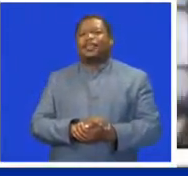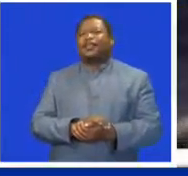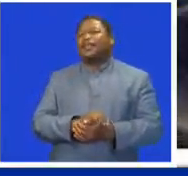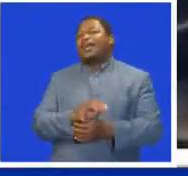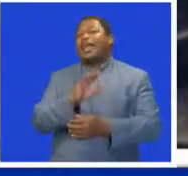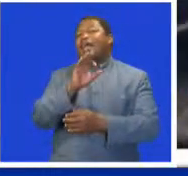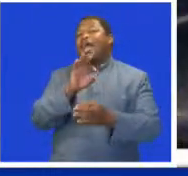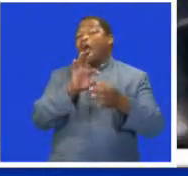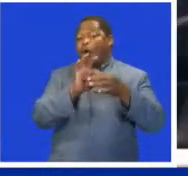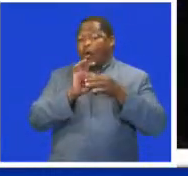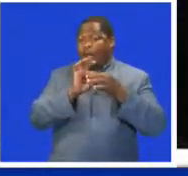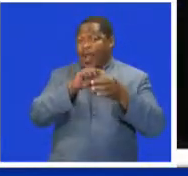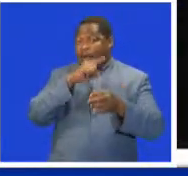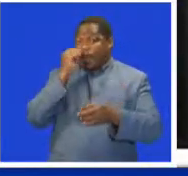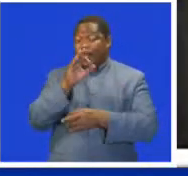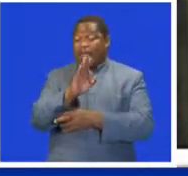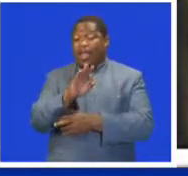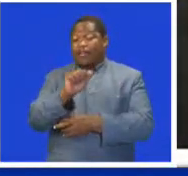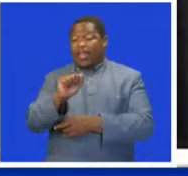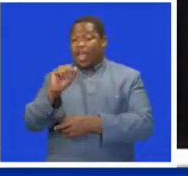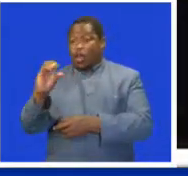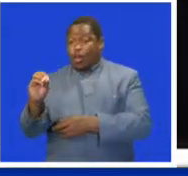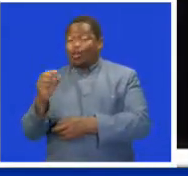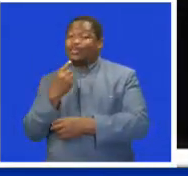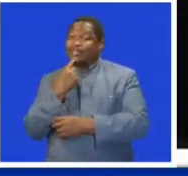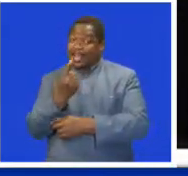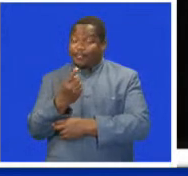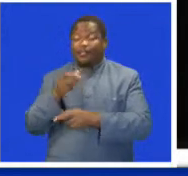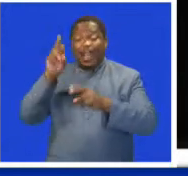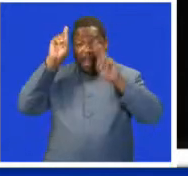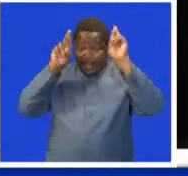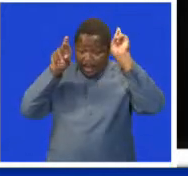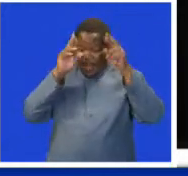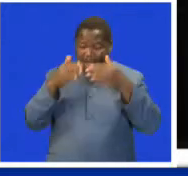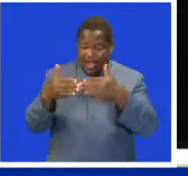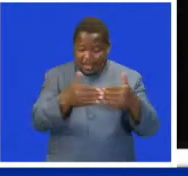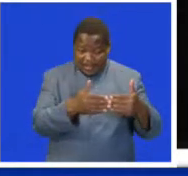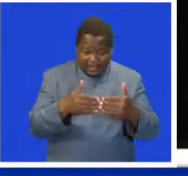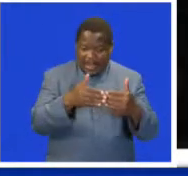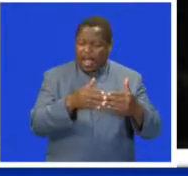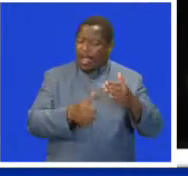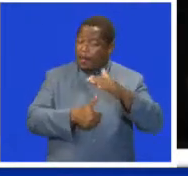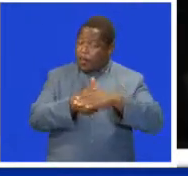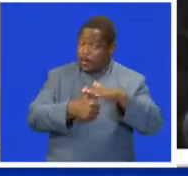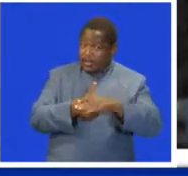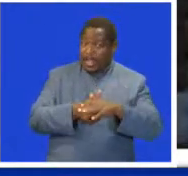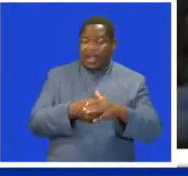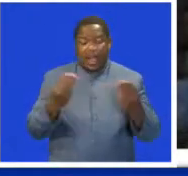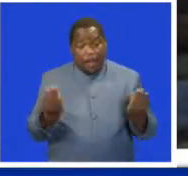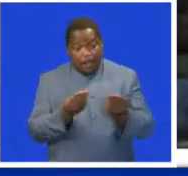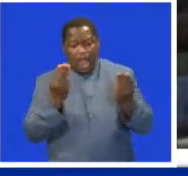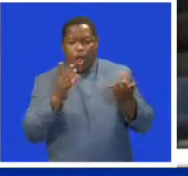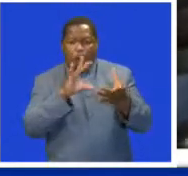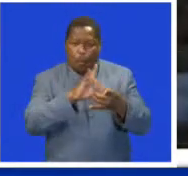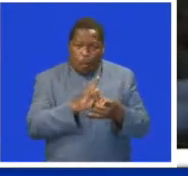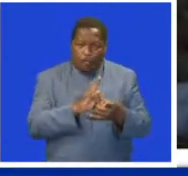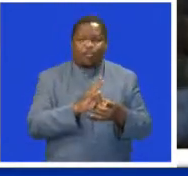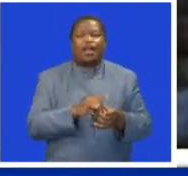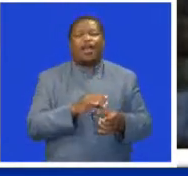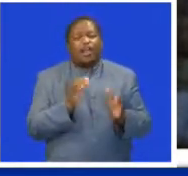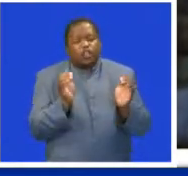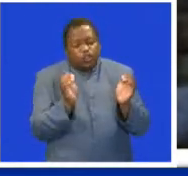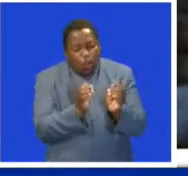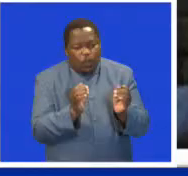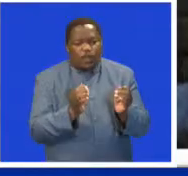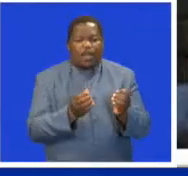Agriculture Organization ithi kufuya bologwaja kudlala indzima lenkhulu ngekuthi bafuyi labancane balethe kudla lokwanele emhlaba